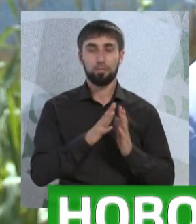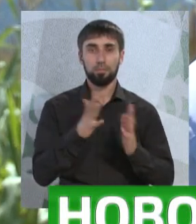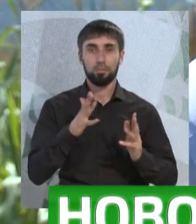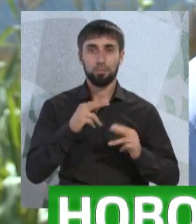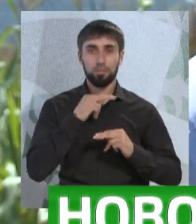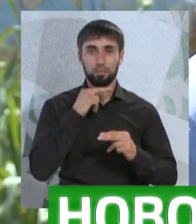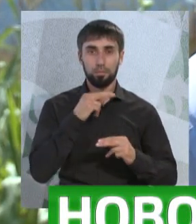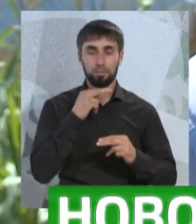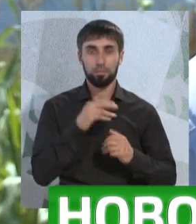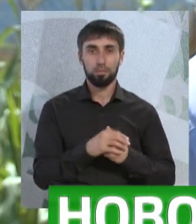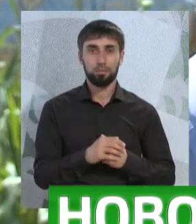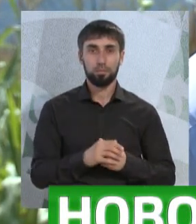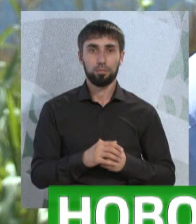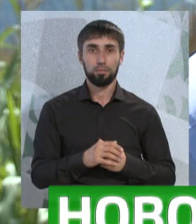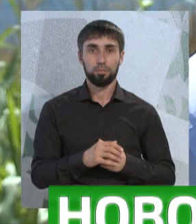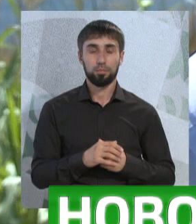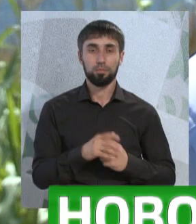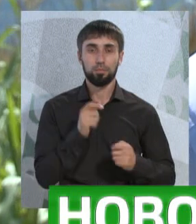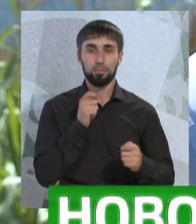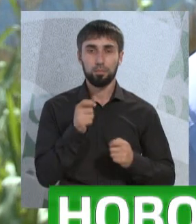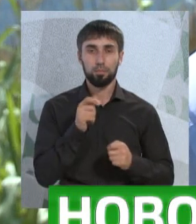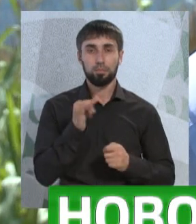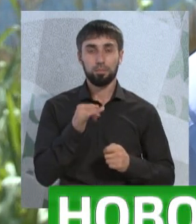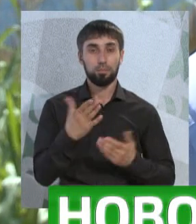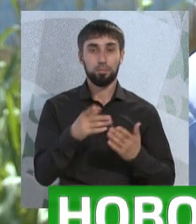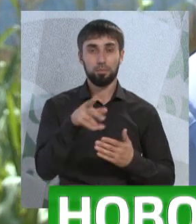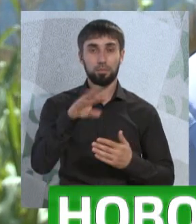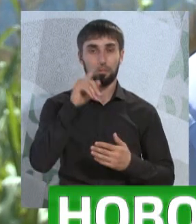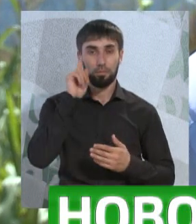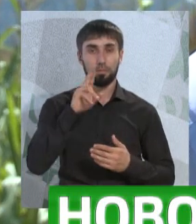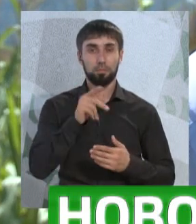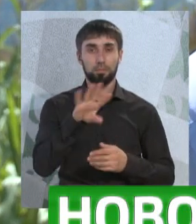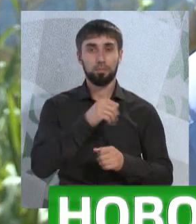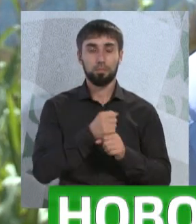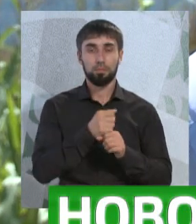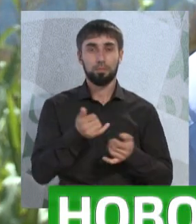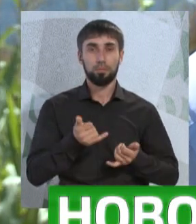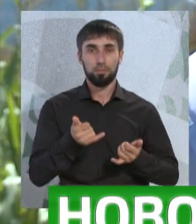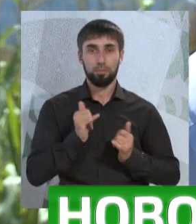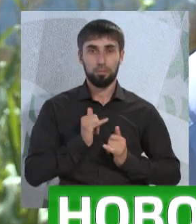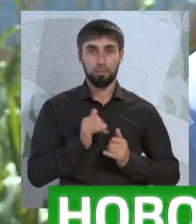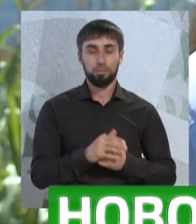осторожностью. Если бы вы знали, какие вы нам делаете